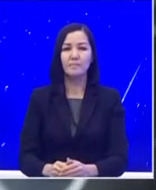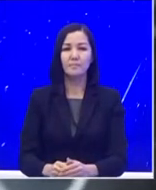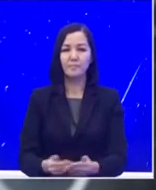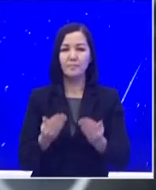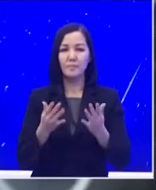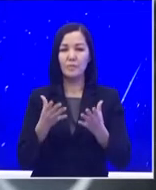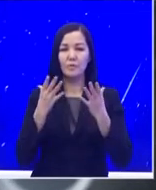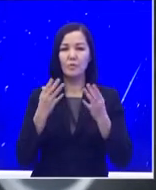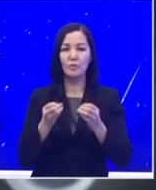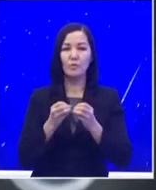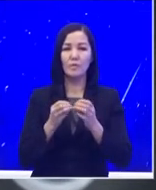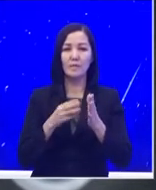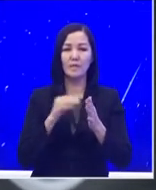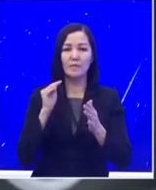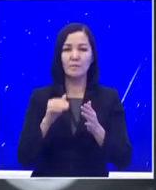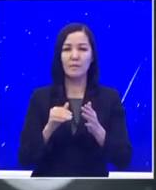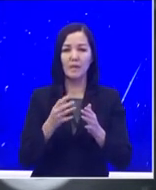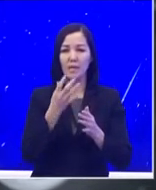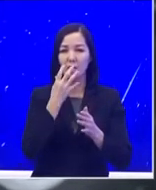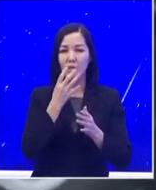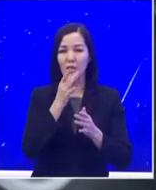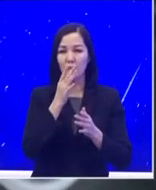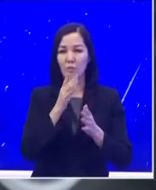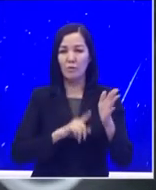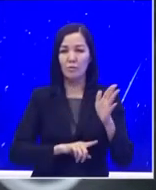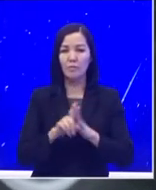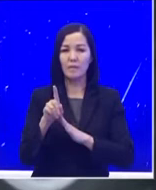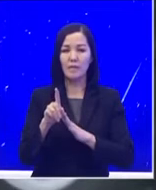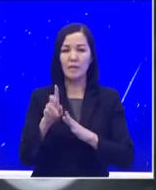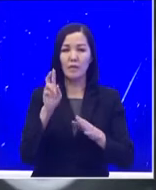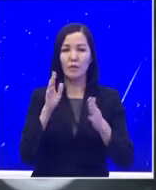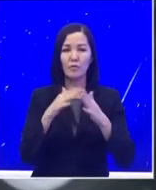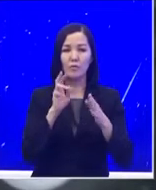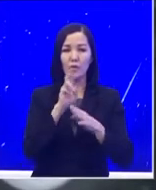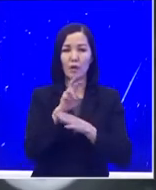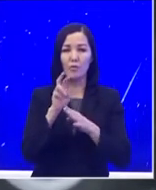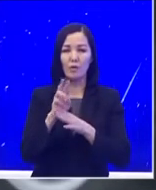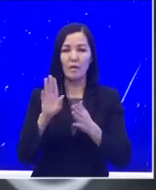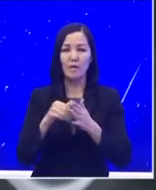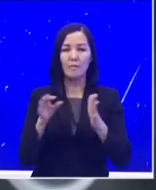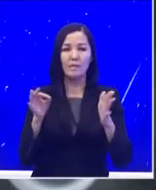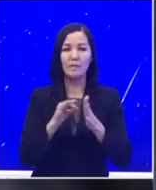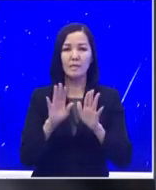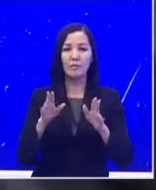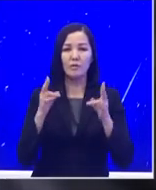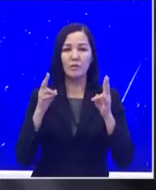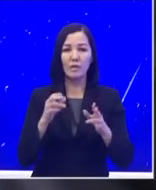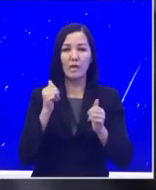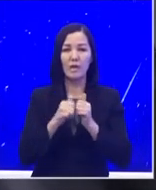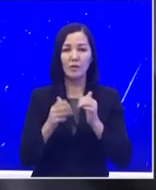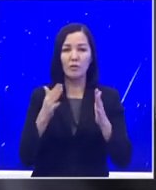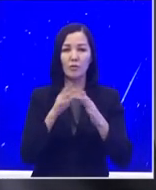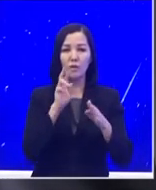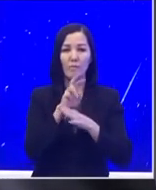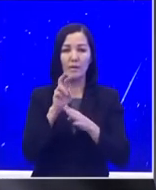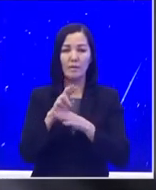Бүгінгі таңда 18 мыңнан астам жылыту маусымынан бері үйлер араланды. Ондағы жаңа басты мақсат жаңа төтеншілер қызметкерлерімен әр үйге кіріп,